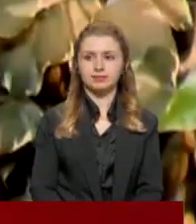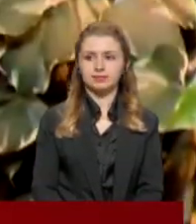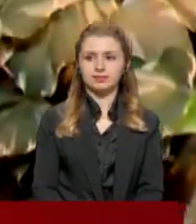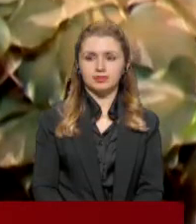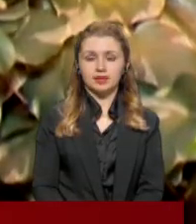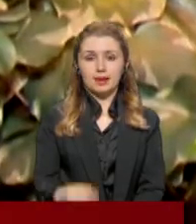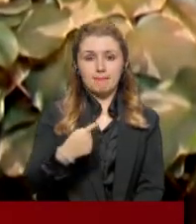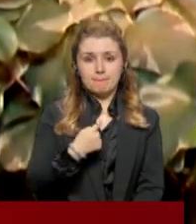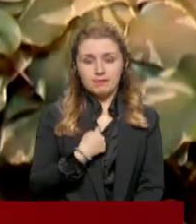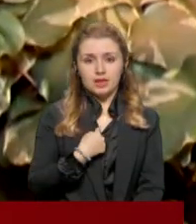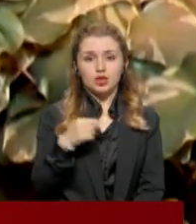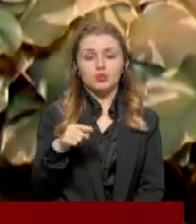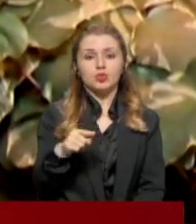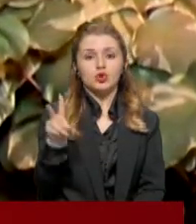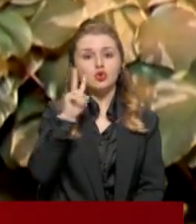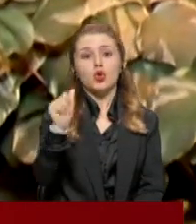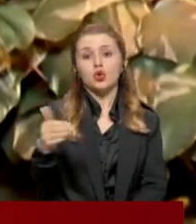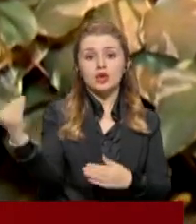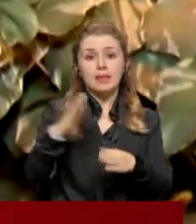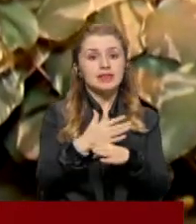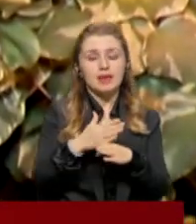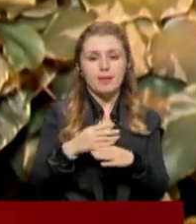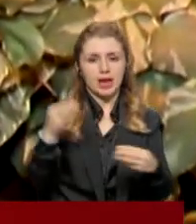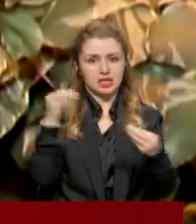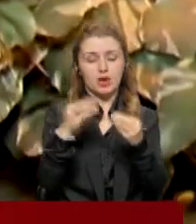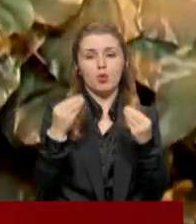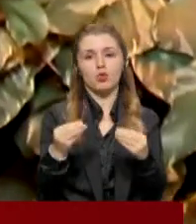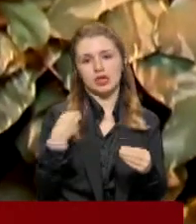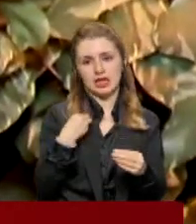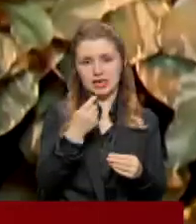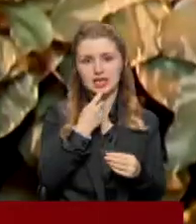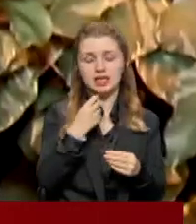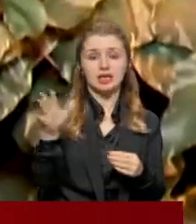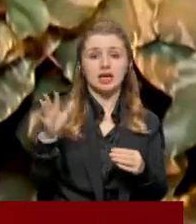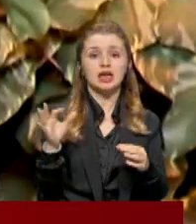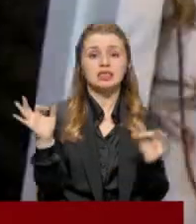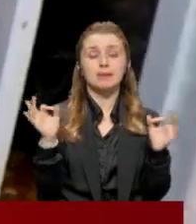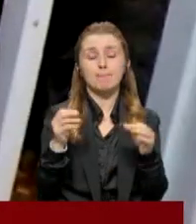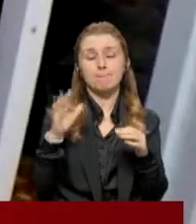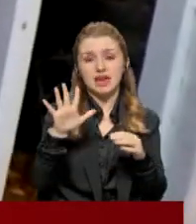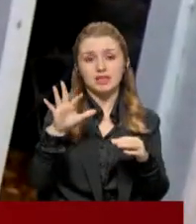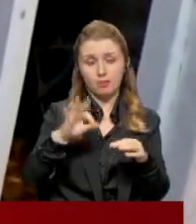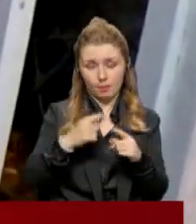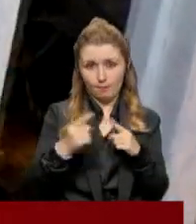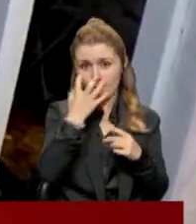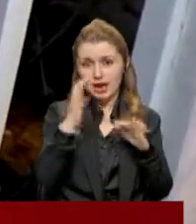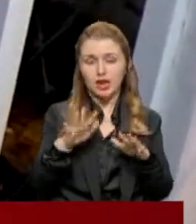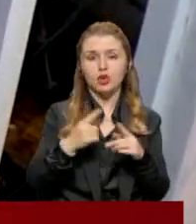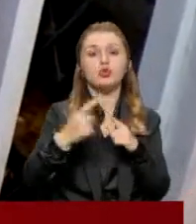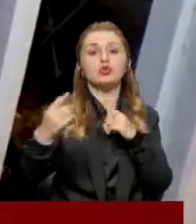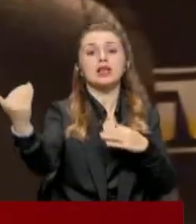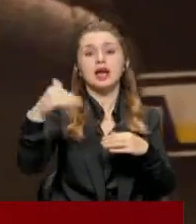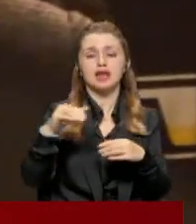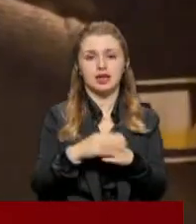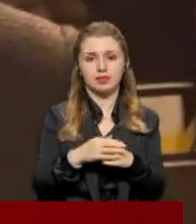alıyorum. Ben de bu son gün gelmemin sebebi tabii zamlanacak yeni yılda. Sabah 5'ten beri buradayım. Bir uzaktan geldiği için çocuğumun